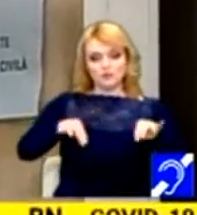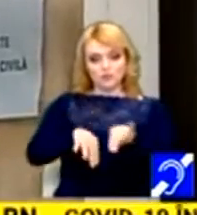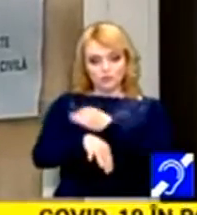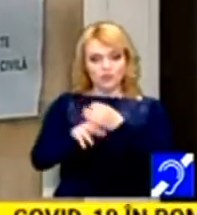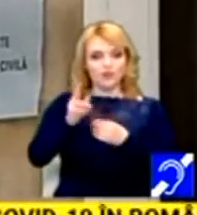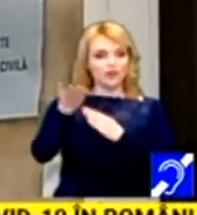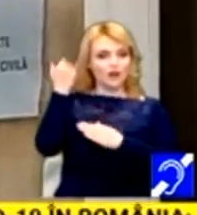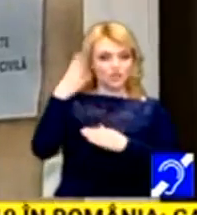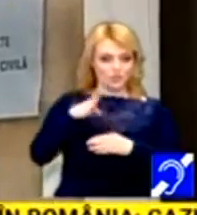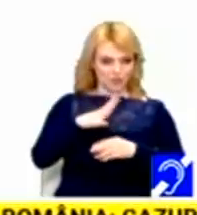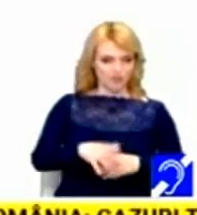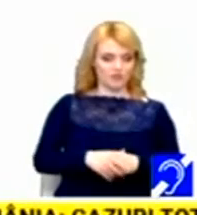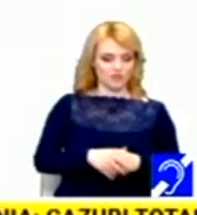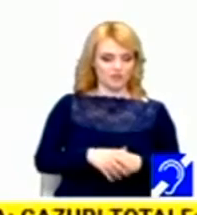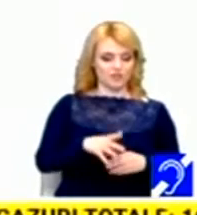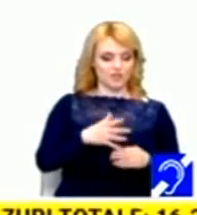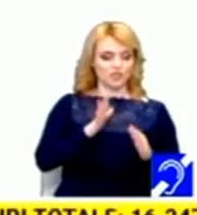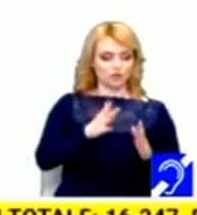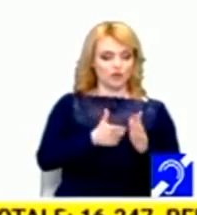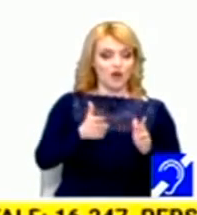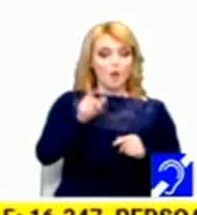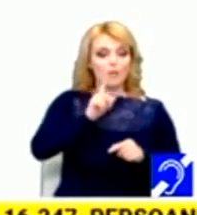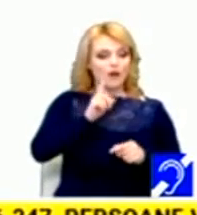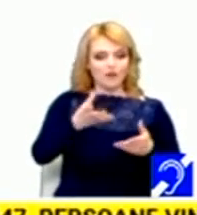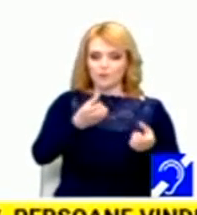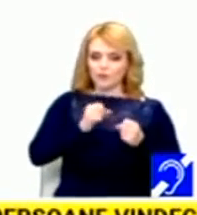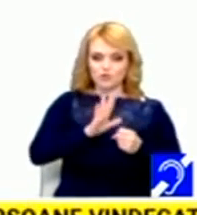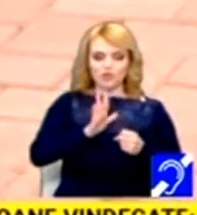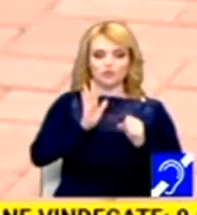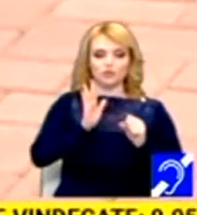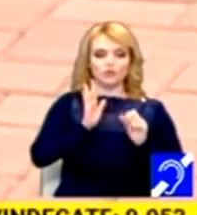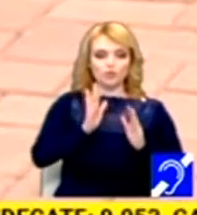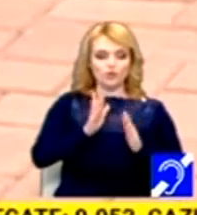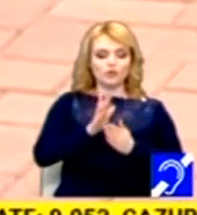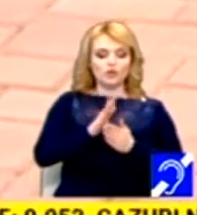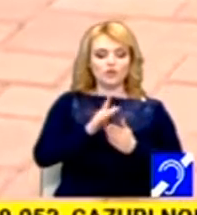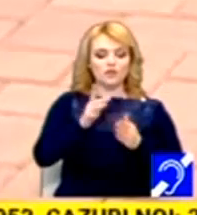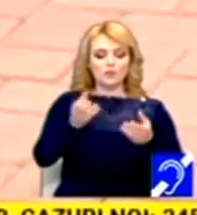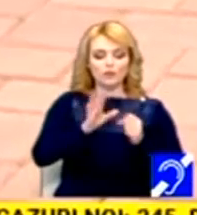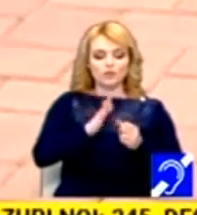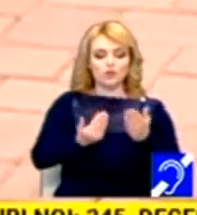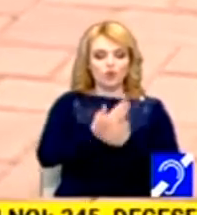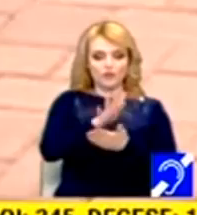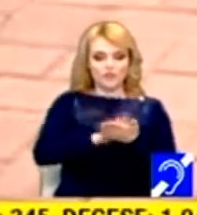deja întocmite. Deocamdată nu se primesc cereri noi decât în cazuri de urgență. Programul de lucru este de luni până vineri